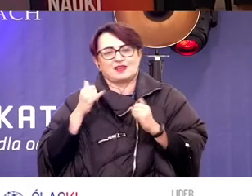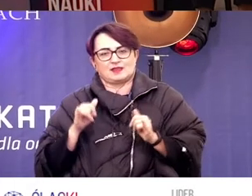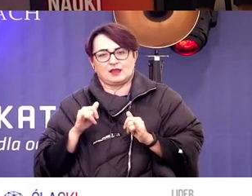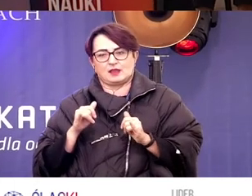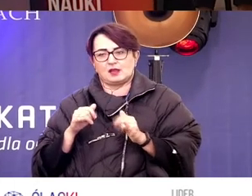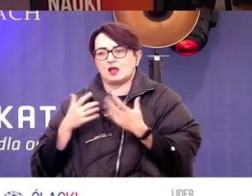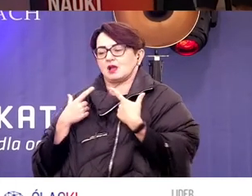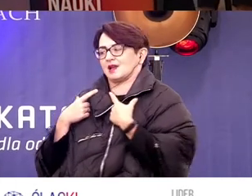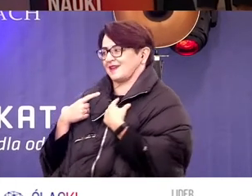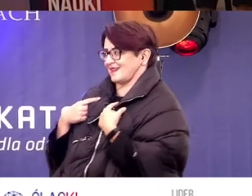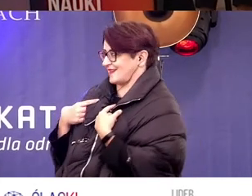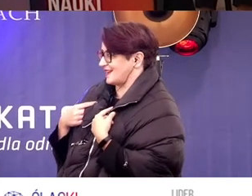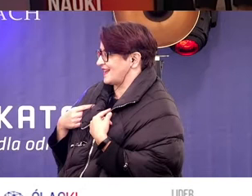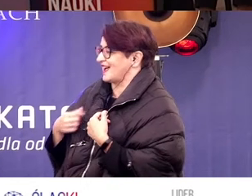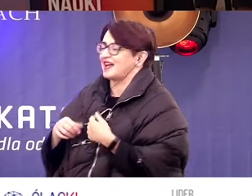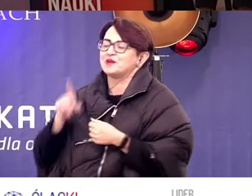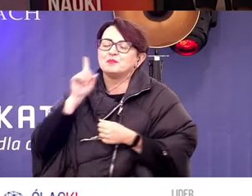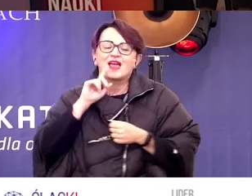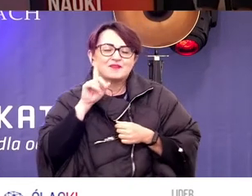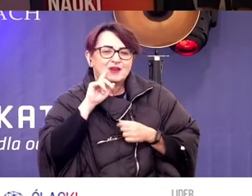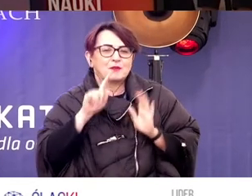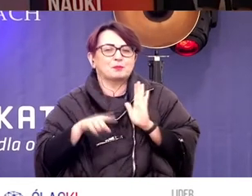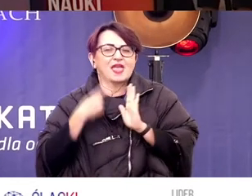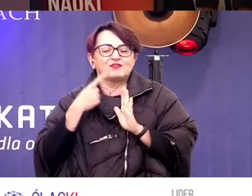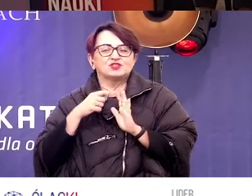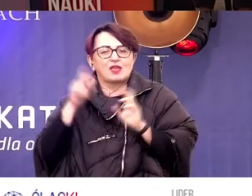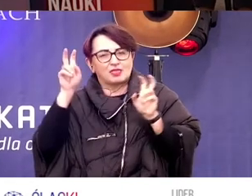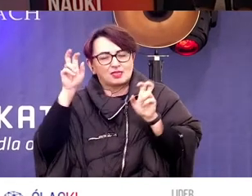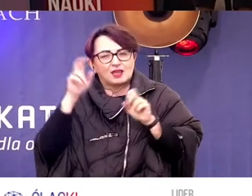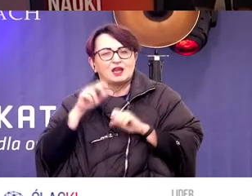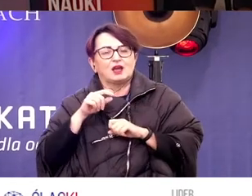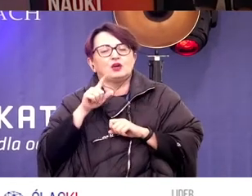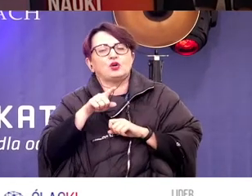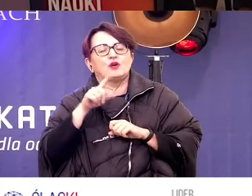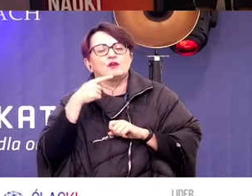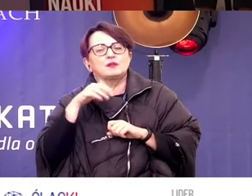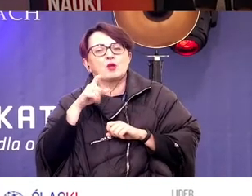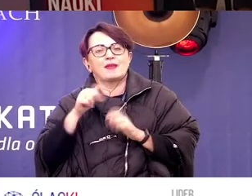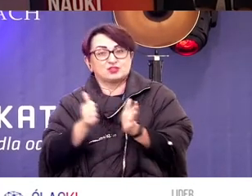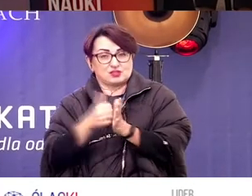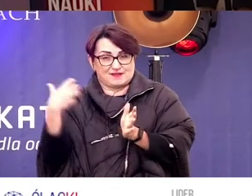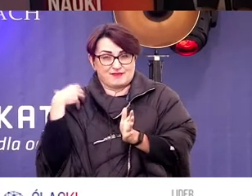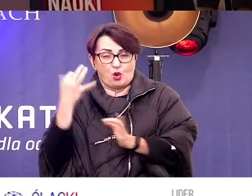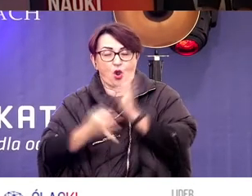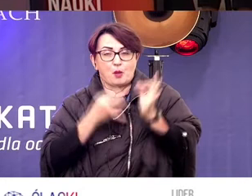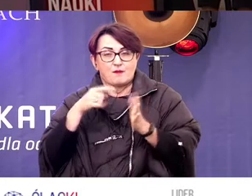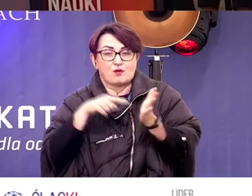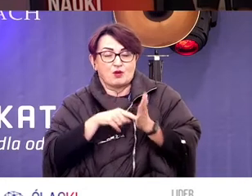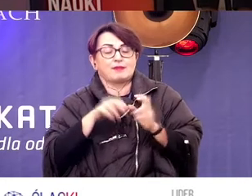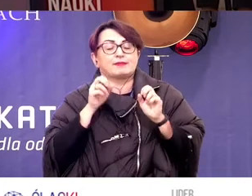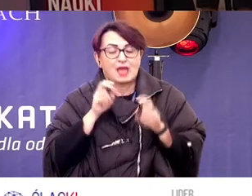Rzeczywiście pierwsza definicja dyplomaty XVI wieku Sir Henry Wottona to właśnie jest taka,